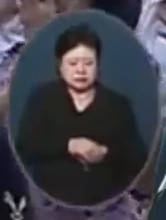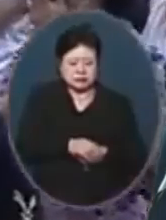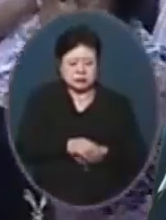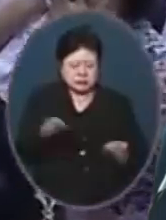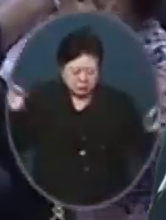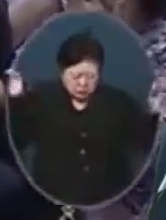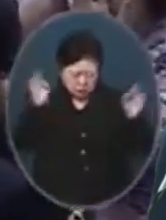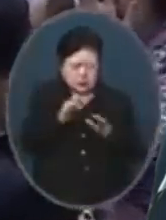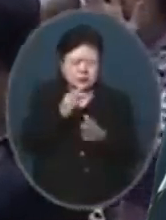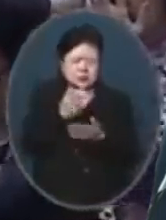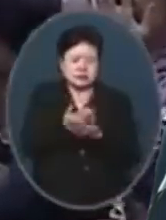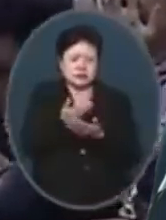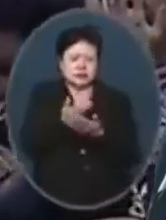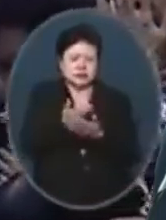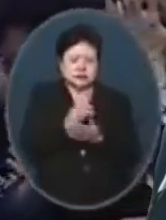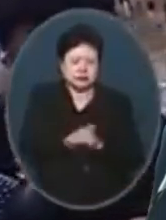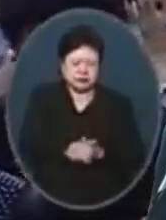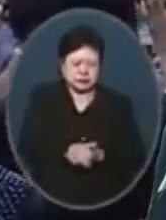없애버려 주시고